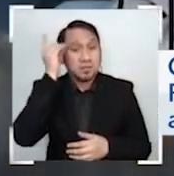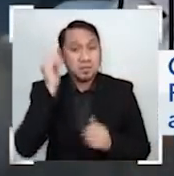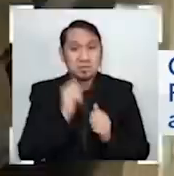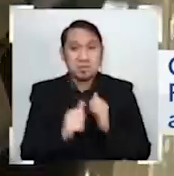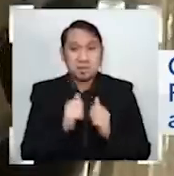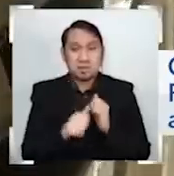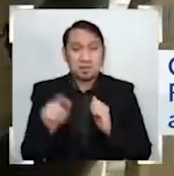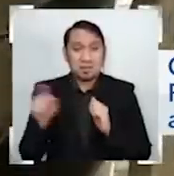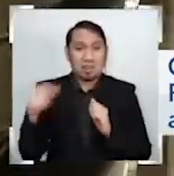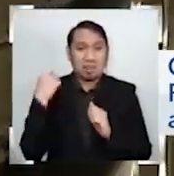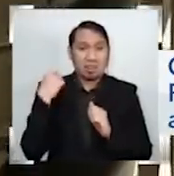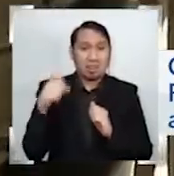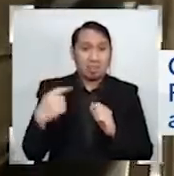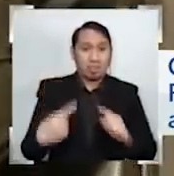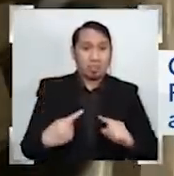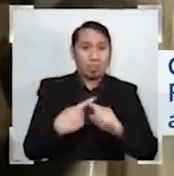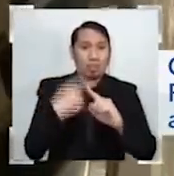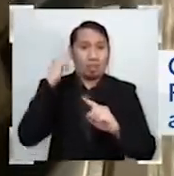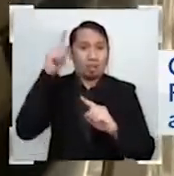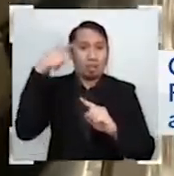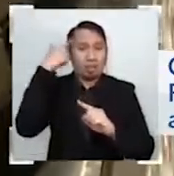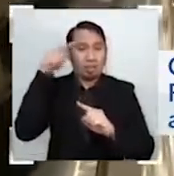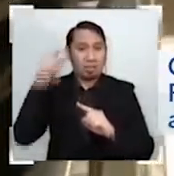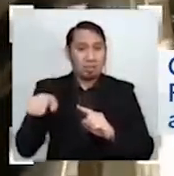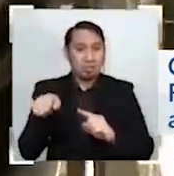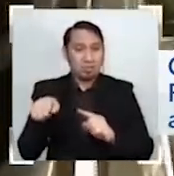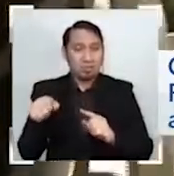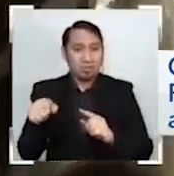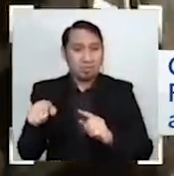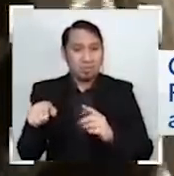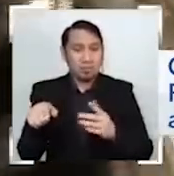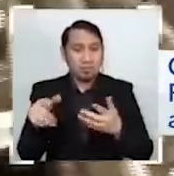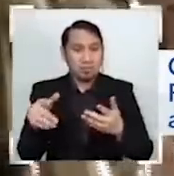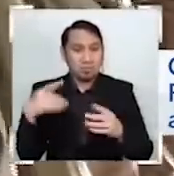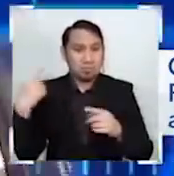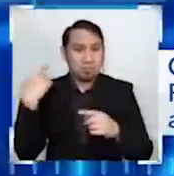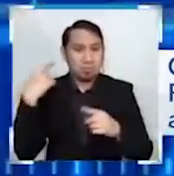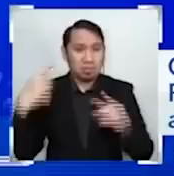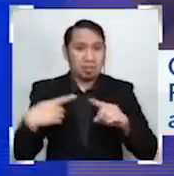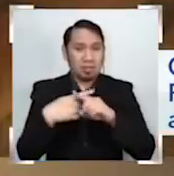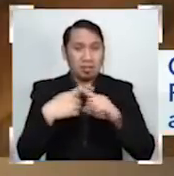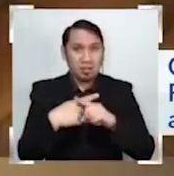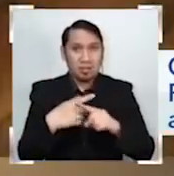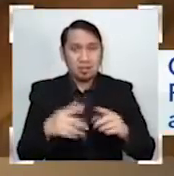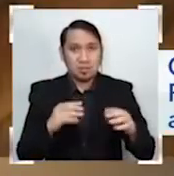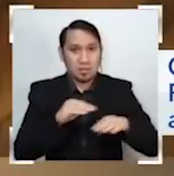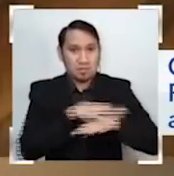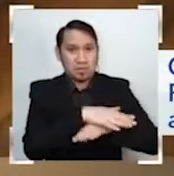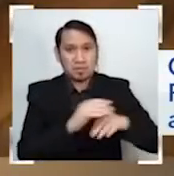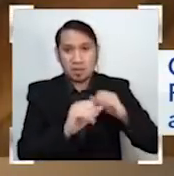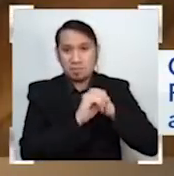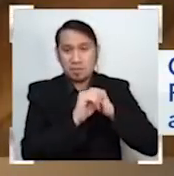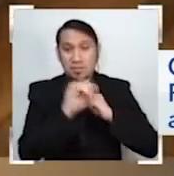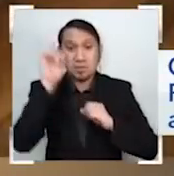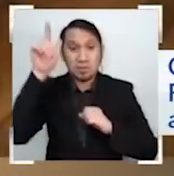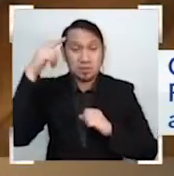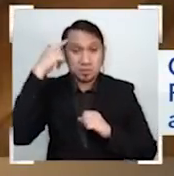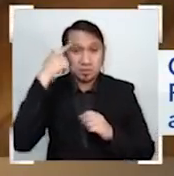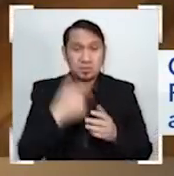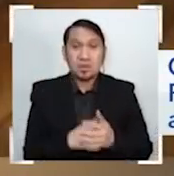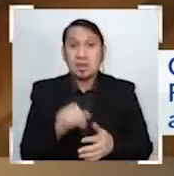na pagtanggi ni Acosta na magpabakuna at posibleng makaapekto ito sa kampanya ng pamahalaan. Kung ayaw niya